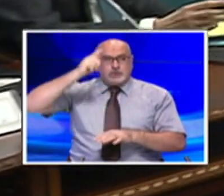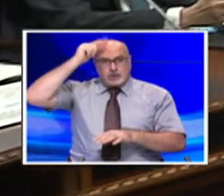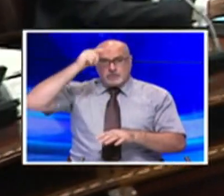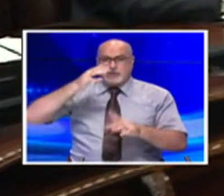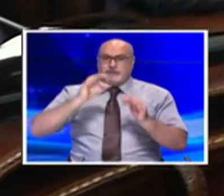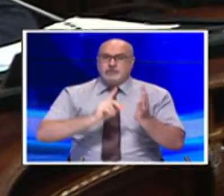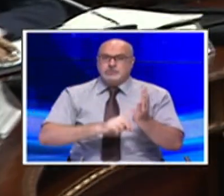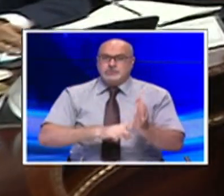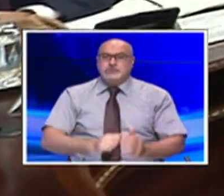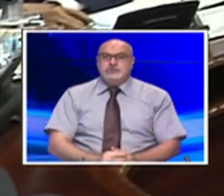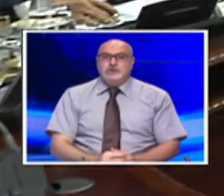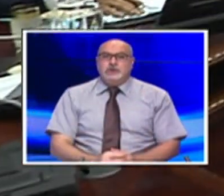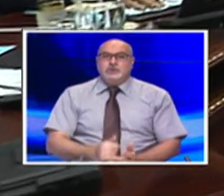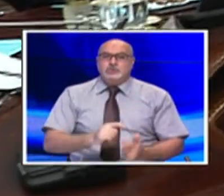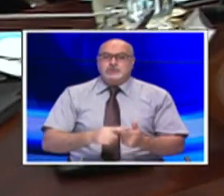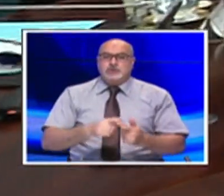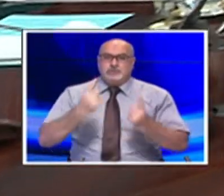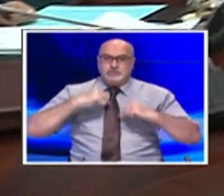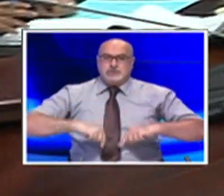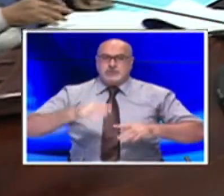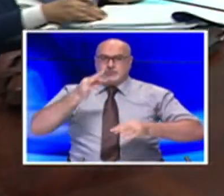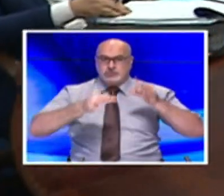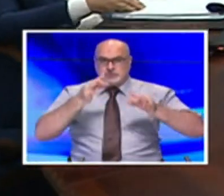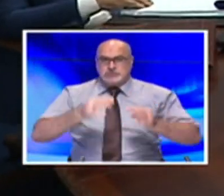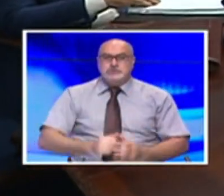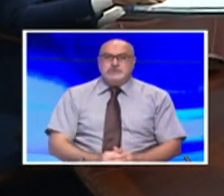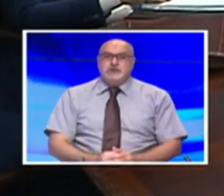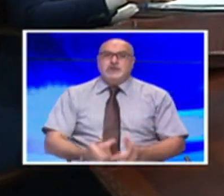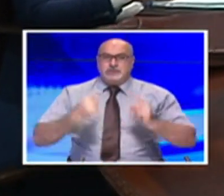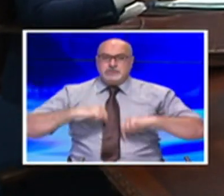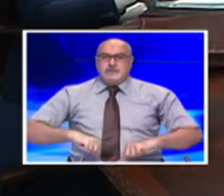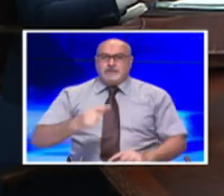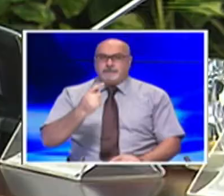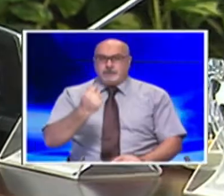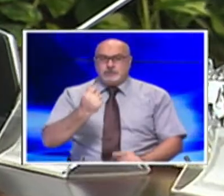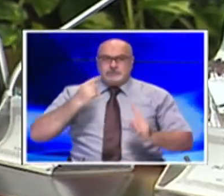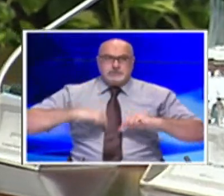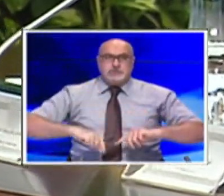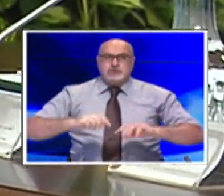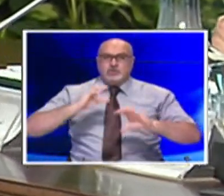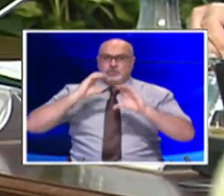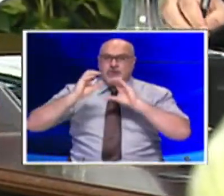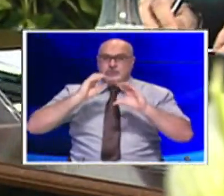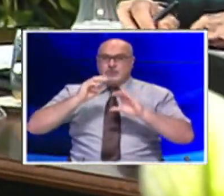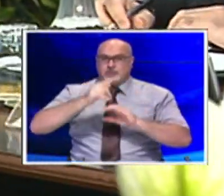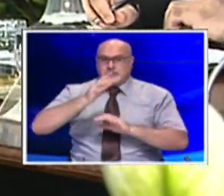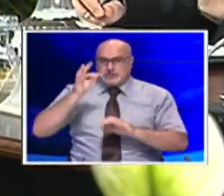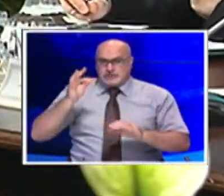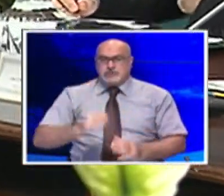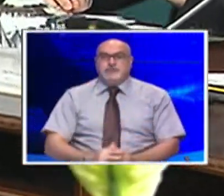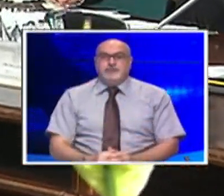للشؤون القانونية، وكل من وزير العدل حافظ الأختام، وزير المالية، وزير البريد والمواصلات